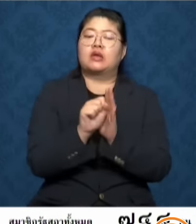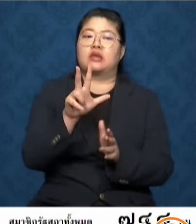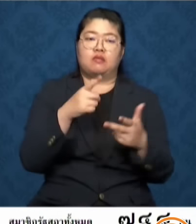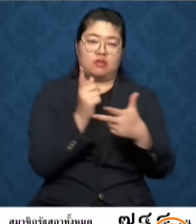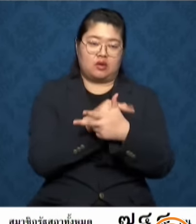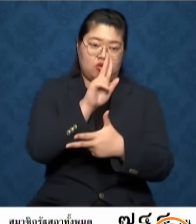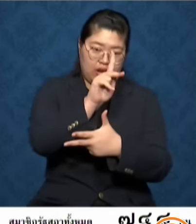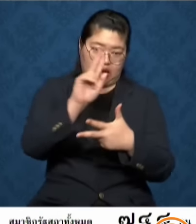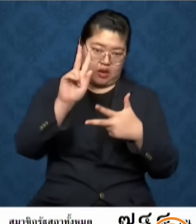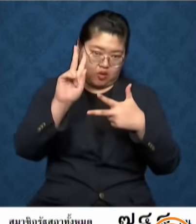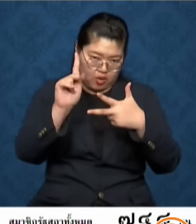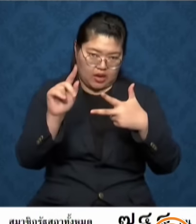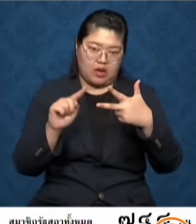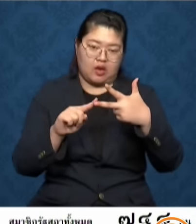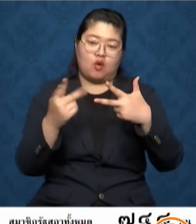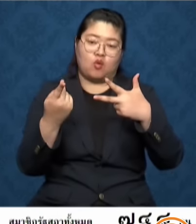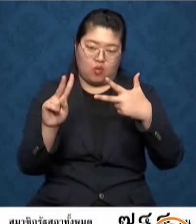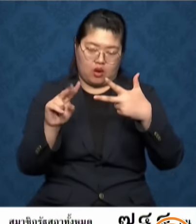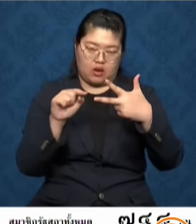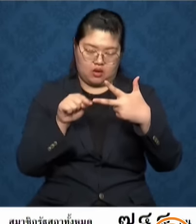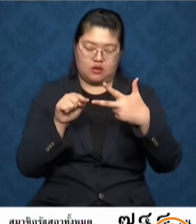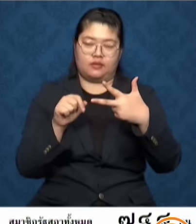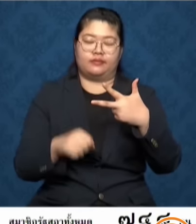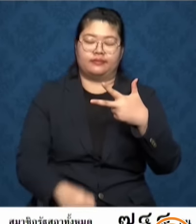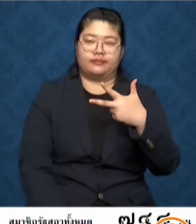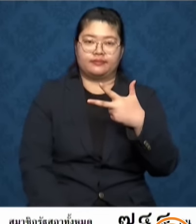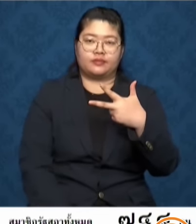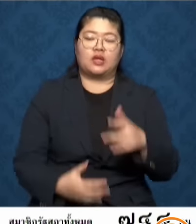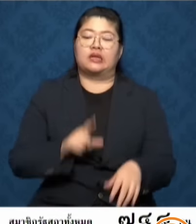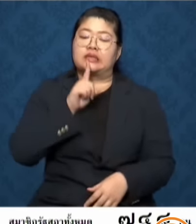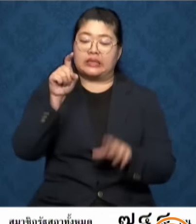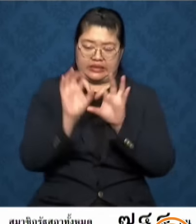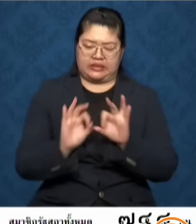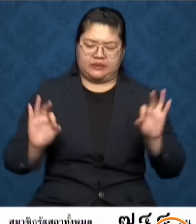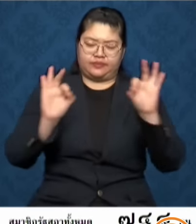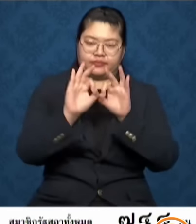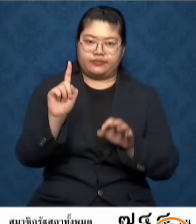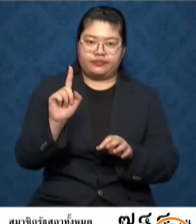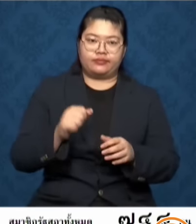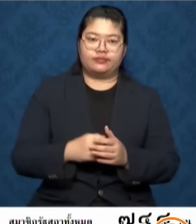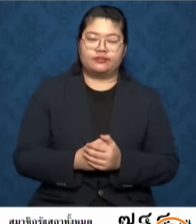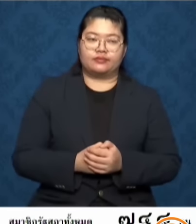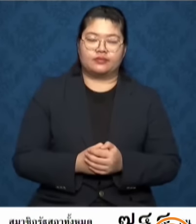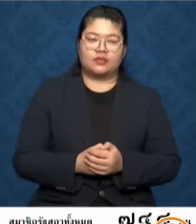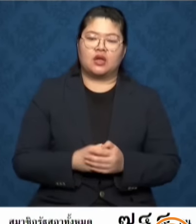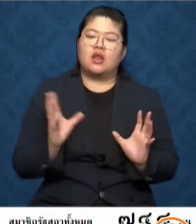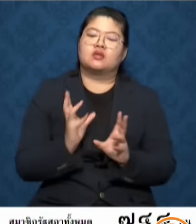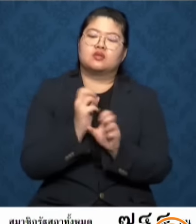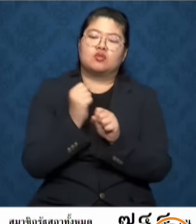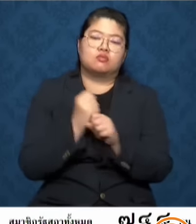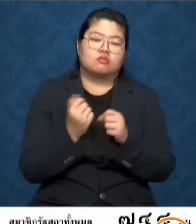ที่ามมาเกิด